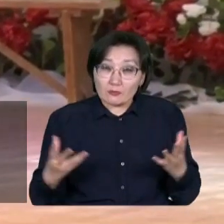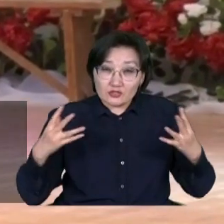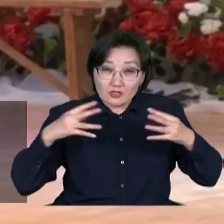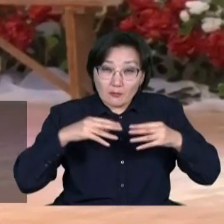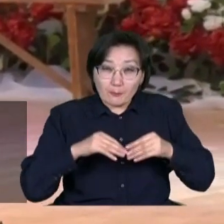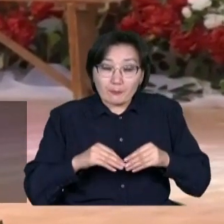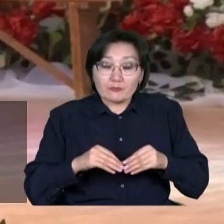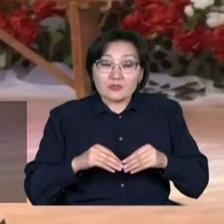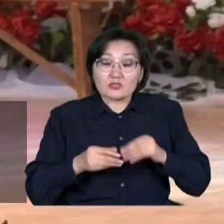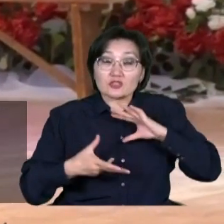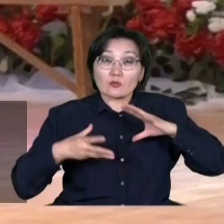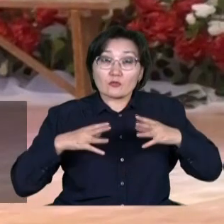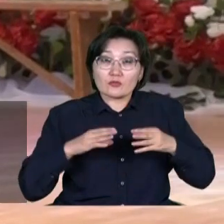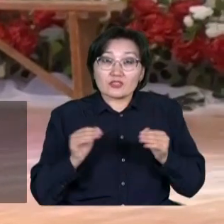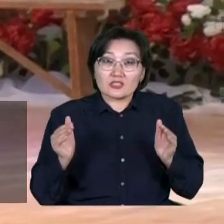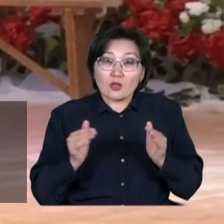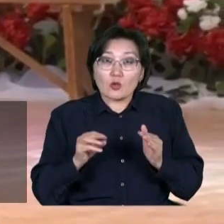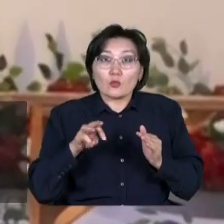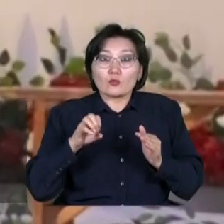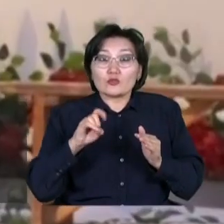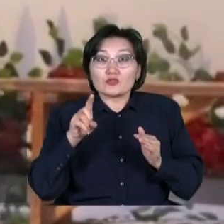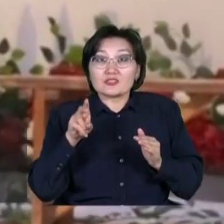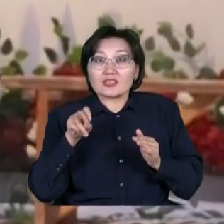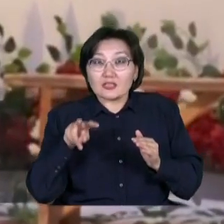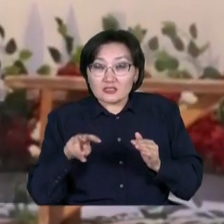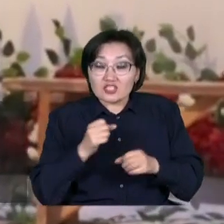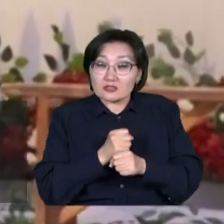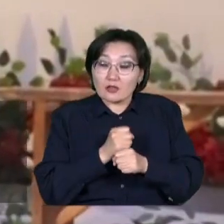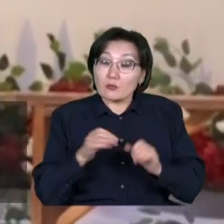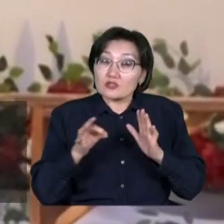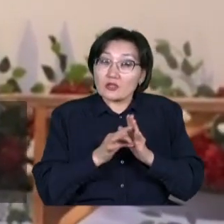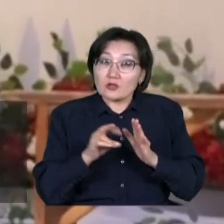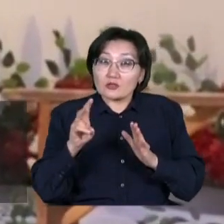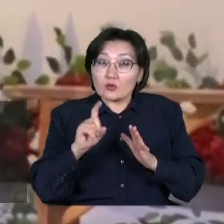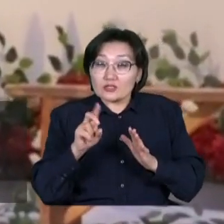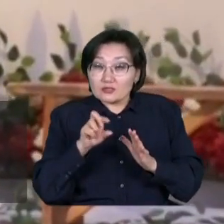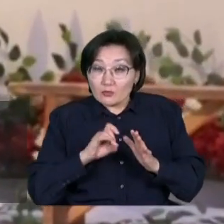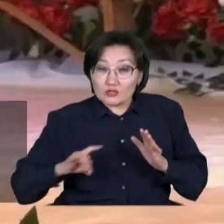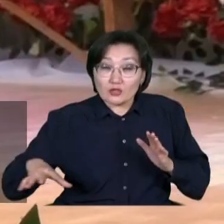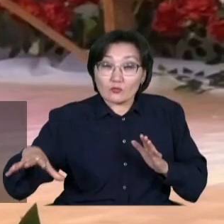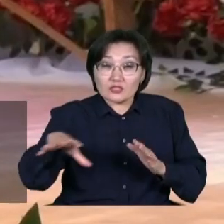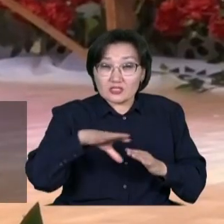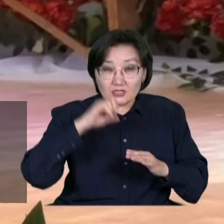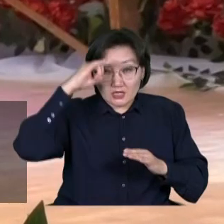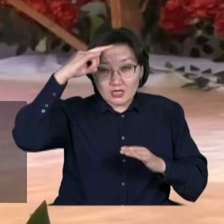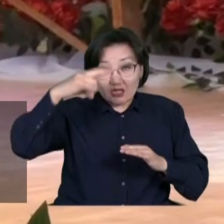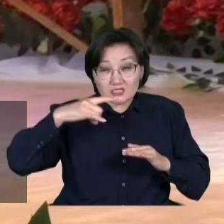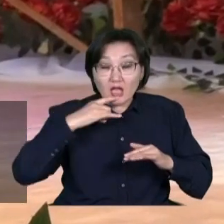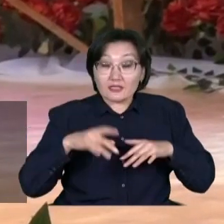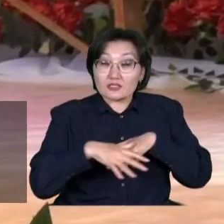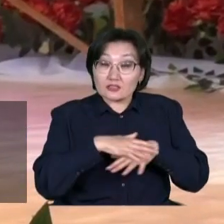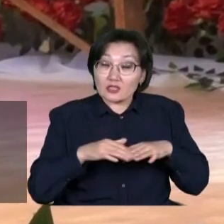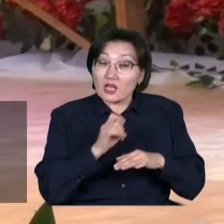бір кішігірім мюзикл жасадық. Мақсатымыз осы Наурызбай ауданы және бүкіл қазақ